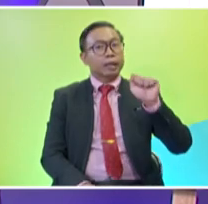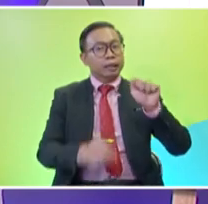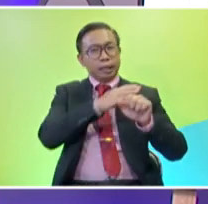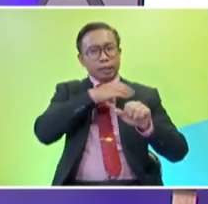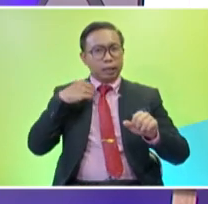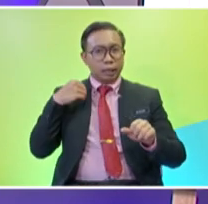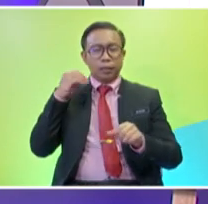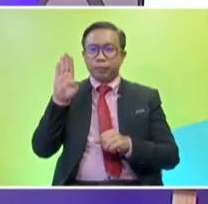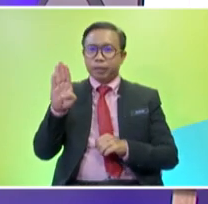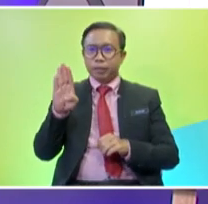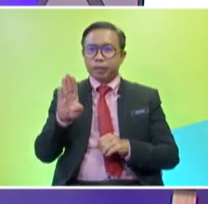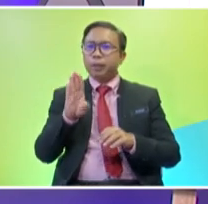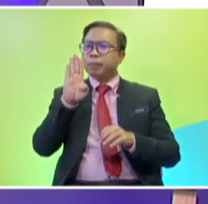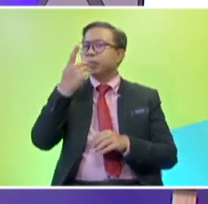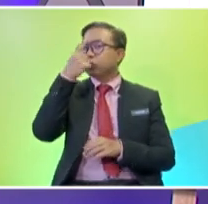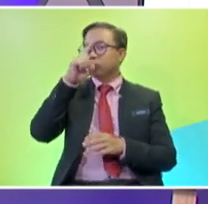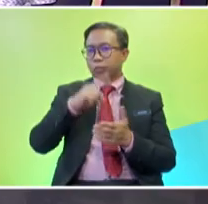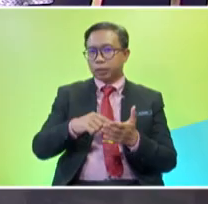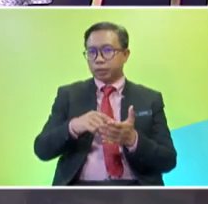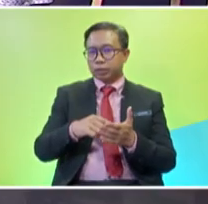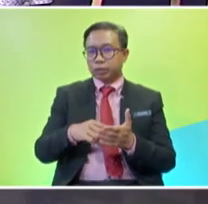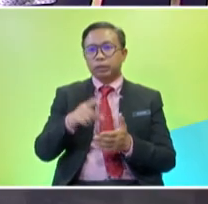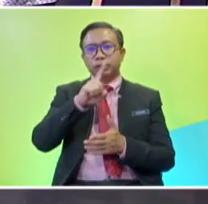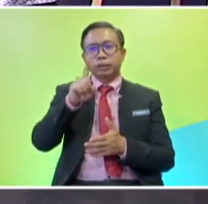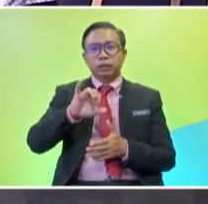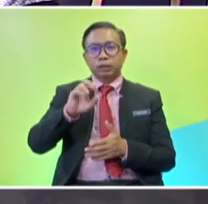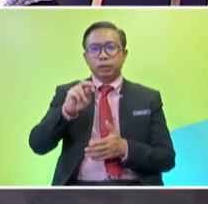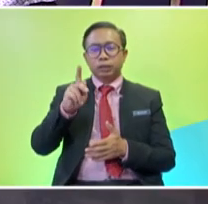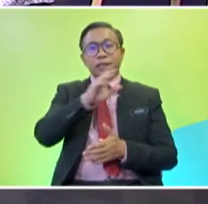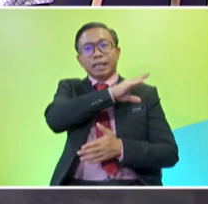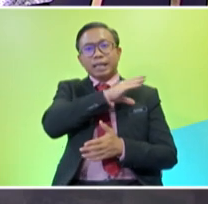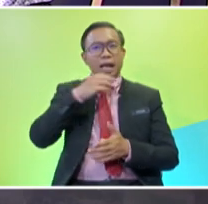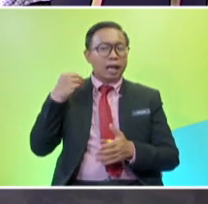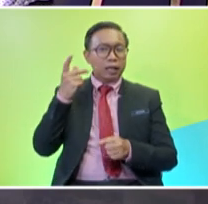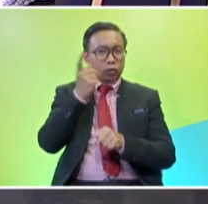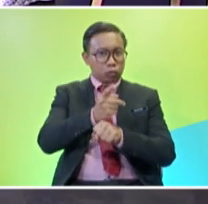dengan ape dan Bee untuk kepingan apa antara zinc dan kupreum